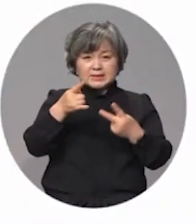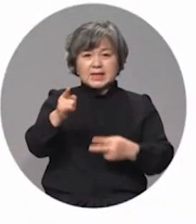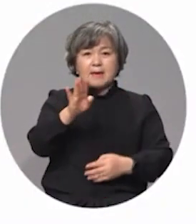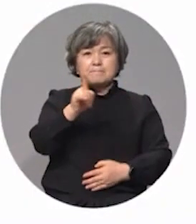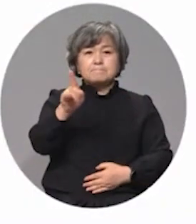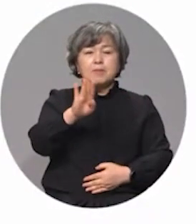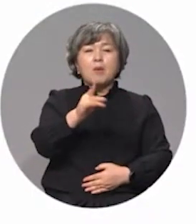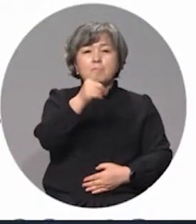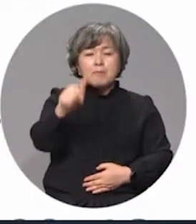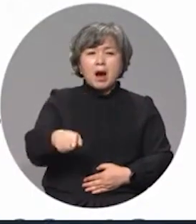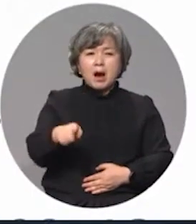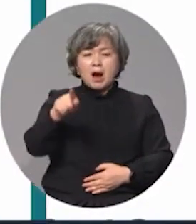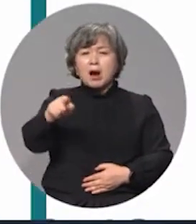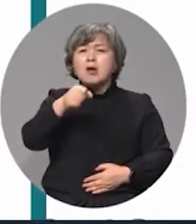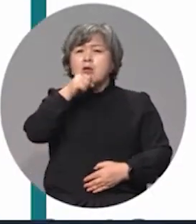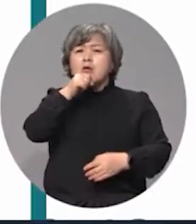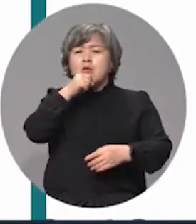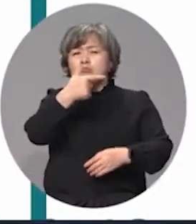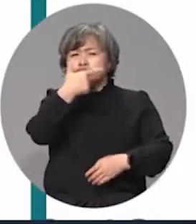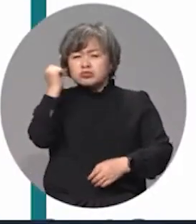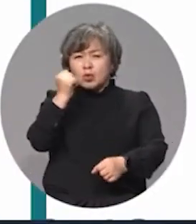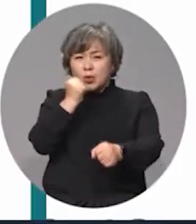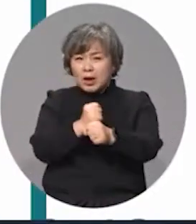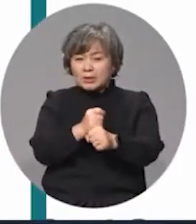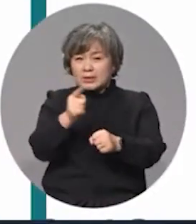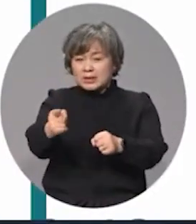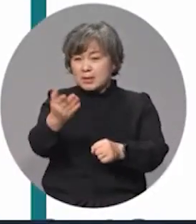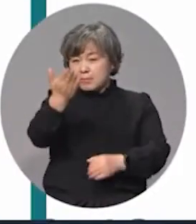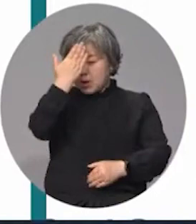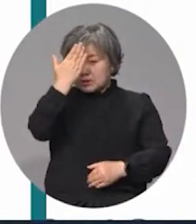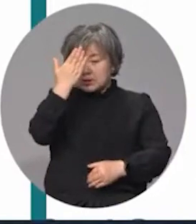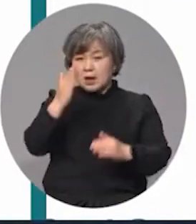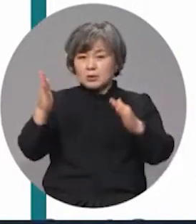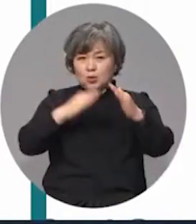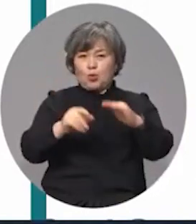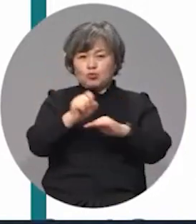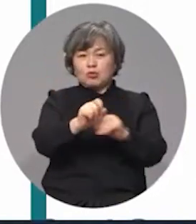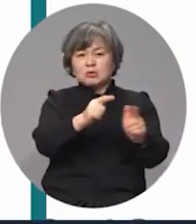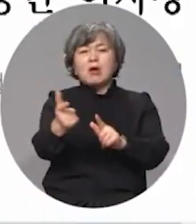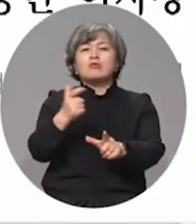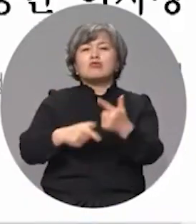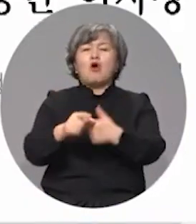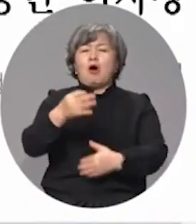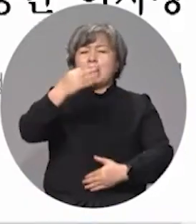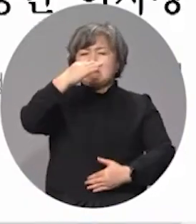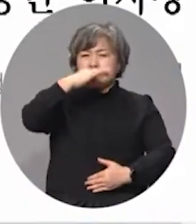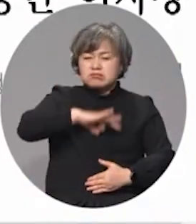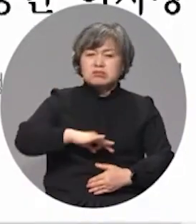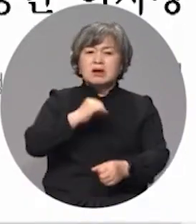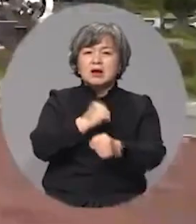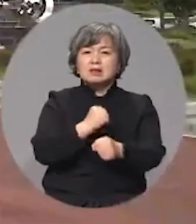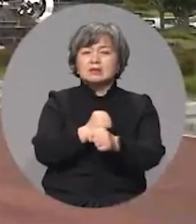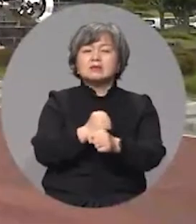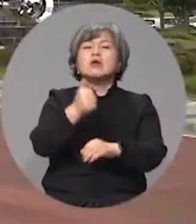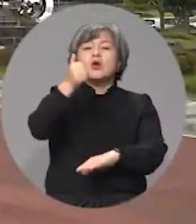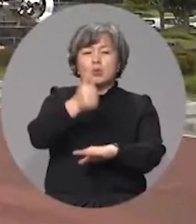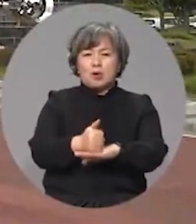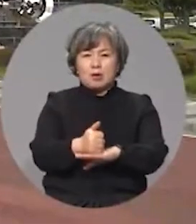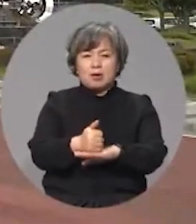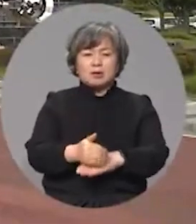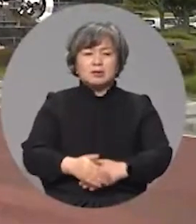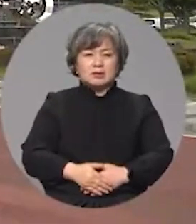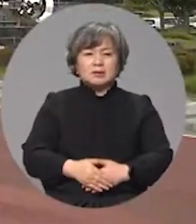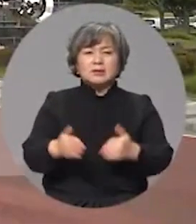과 확률이 치솟으면서 이 과목을 면제 받은 공무원 출신의 게 더욱 유리한 결과가 나왔습니다 흠